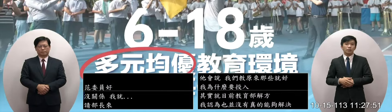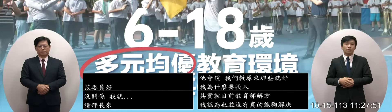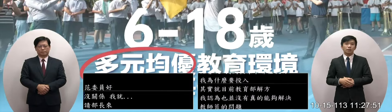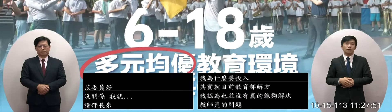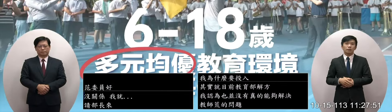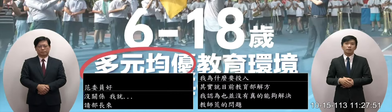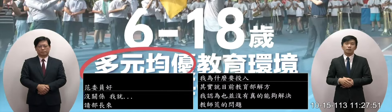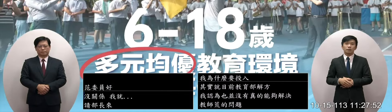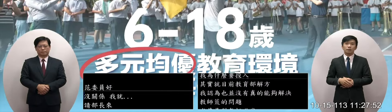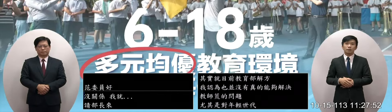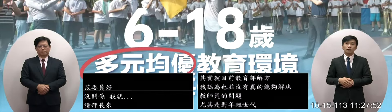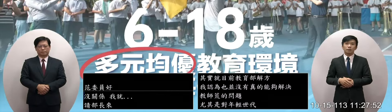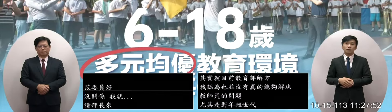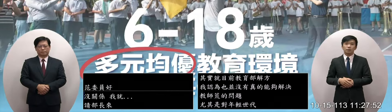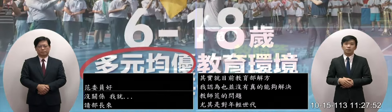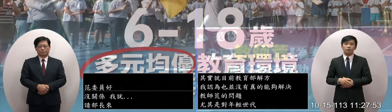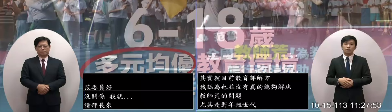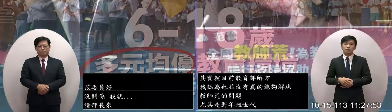得？